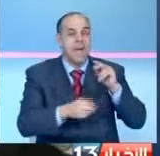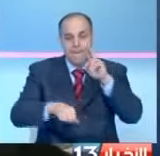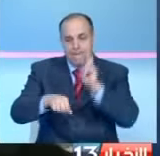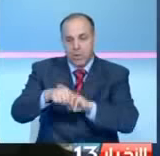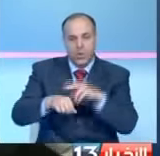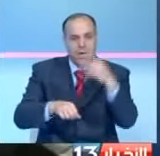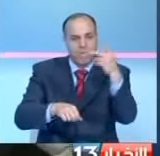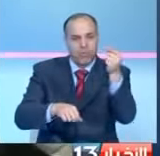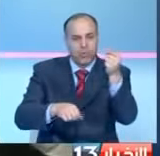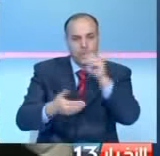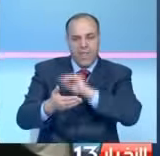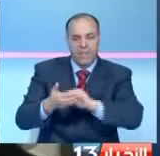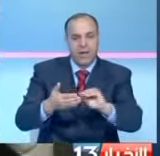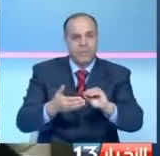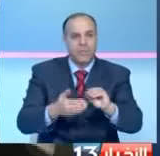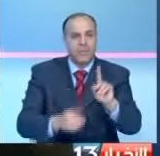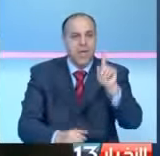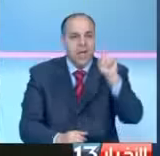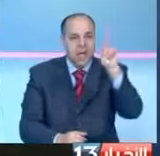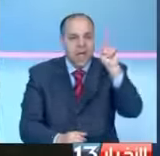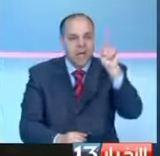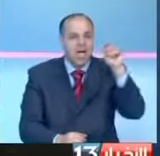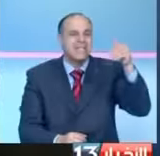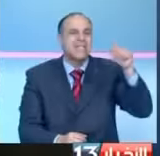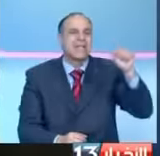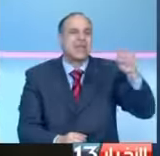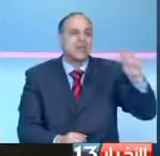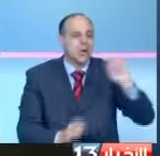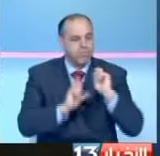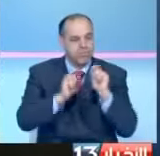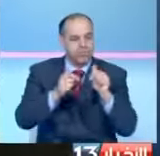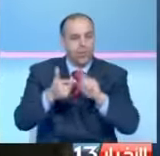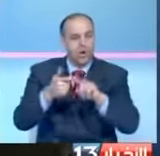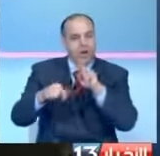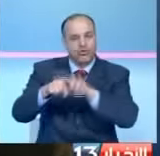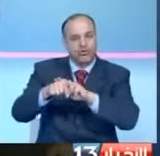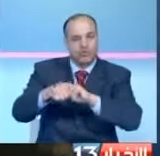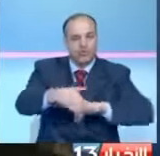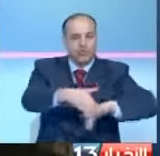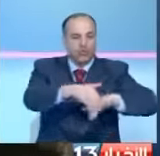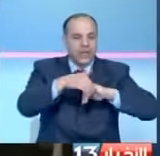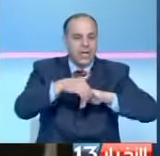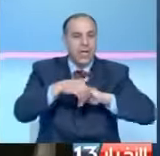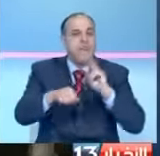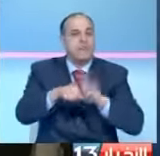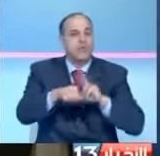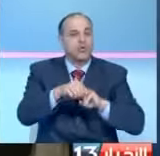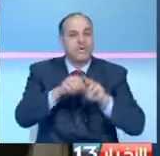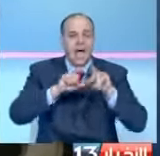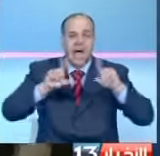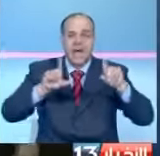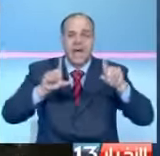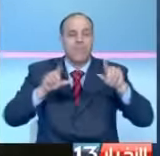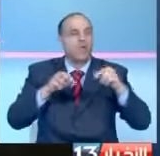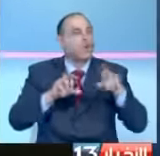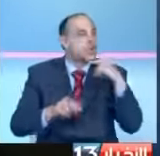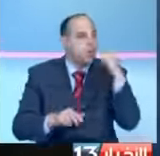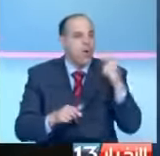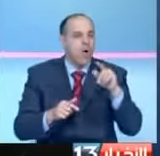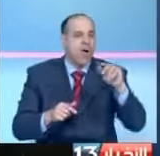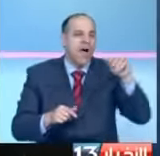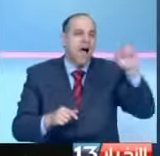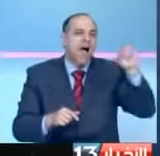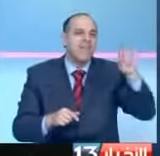عن المالية والإدارة، أما سامي الطاهري فمنح خطة الأمين العام المساعد مسؤول عن الإعلام والنشر،